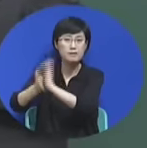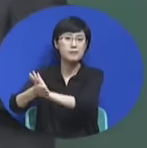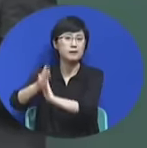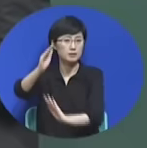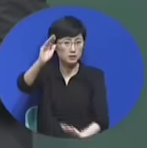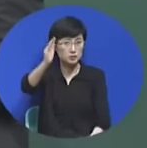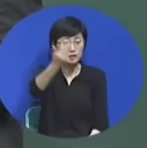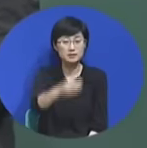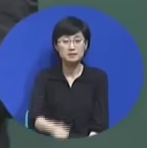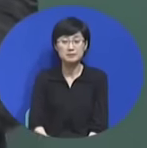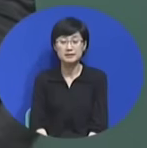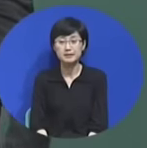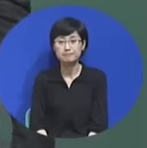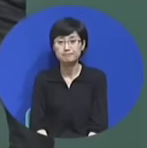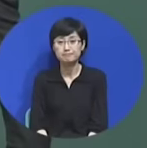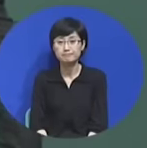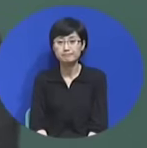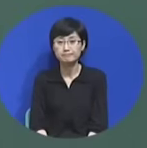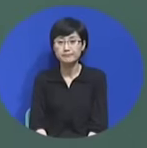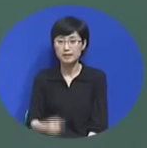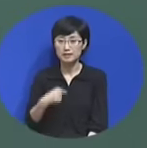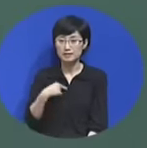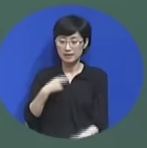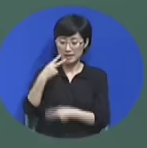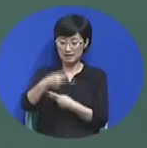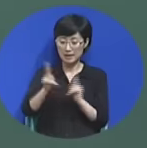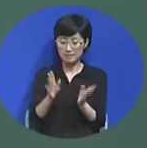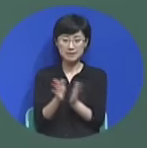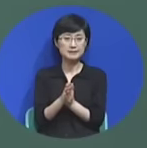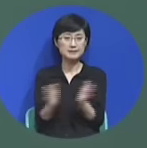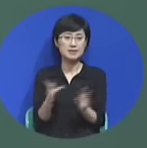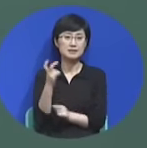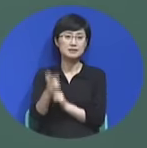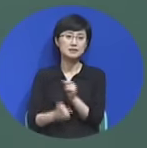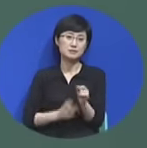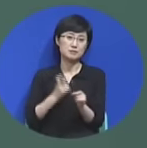能够改变现场. 아, 저는 말입니다. 다라빵 한 20년이 넘었어요.